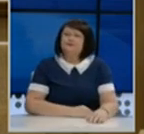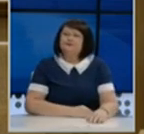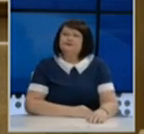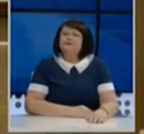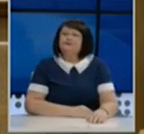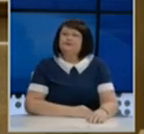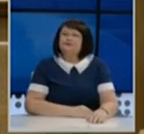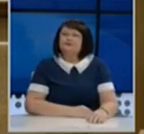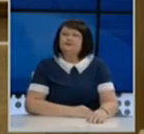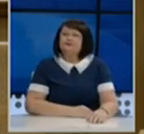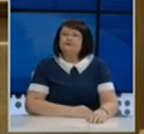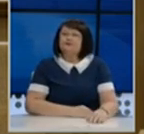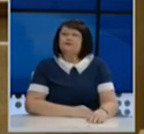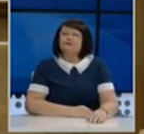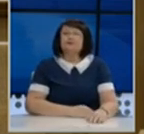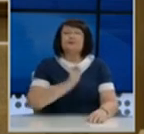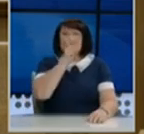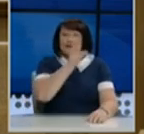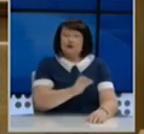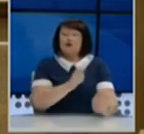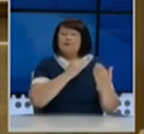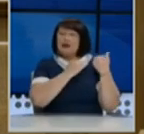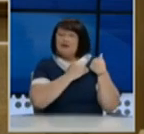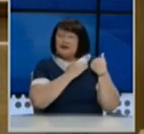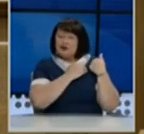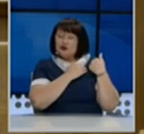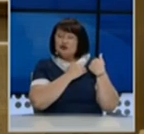Ο συντονιστής του ελικοπτέρου